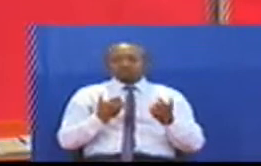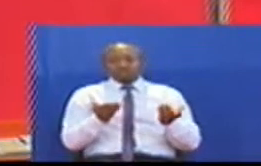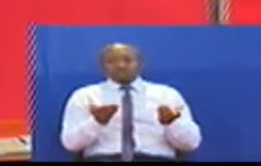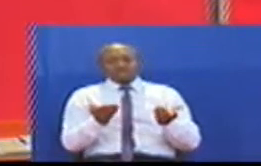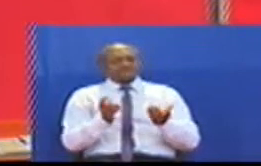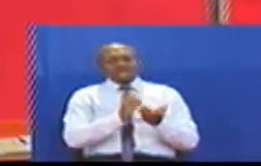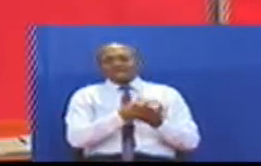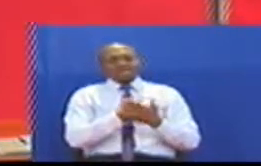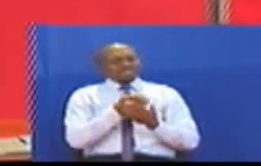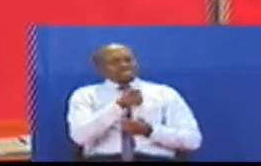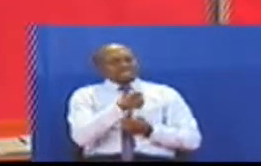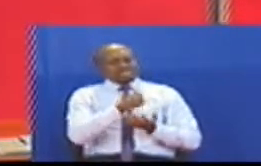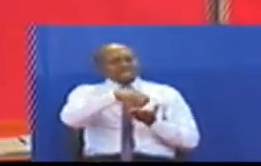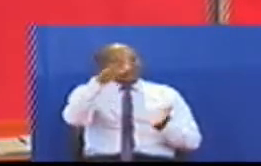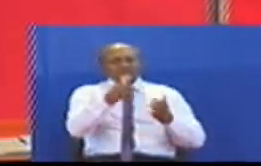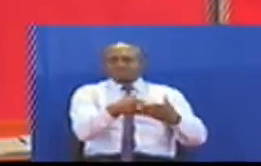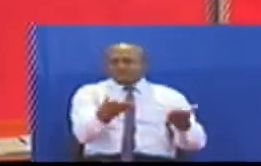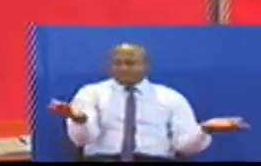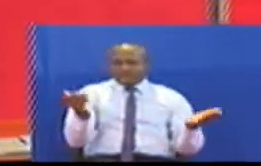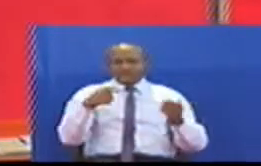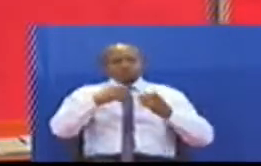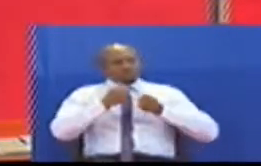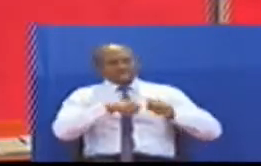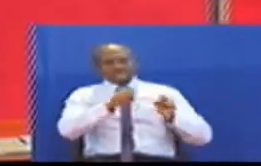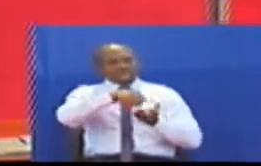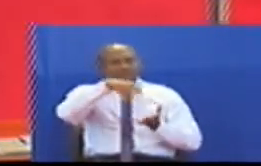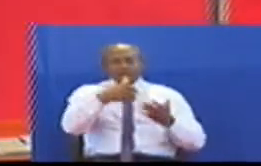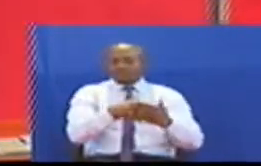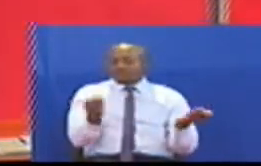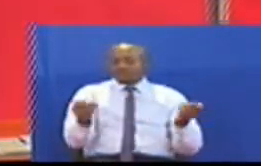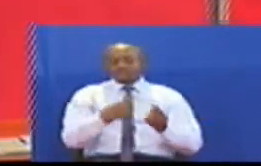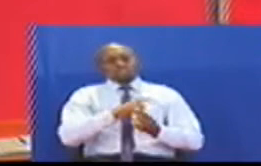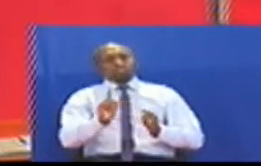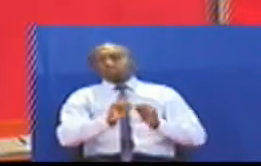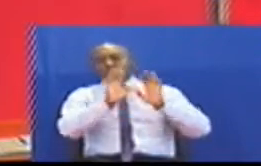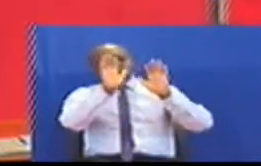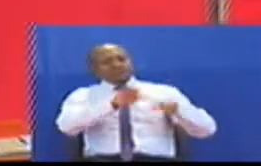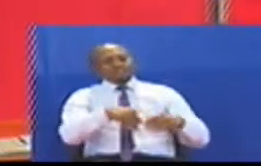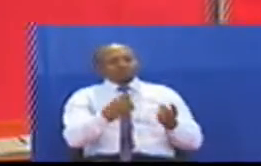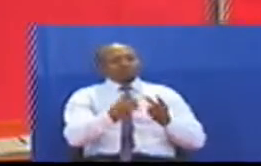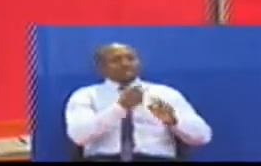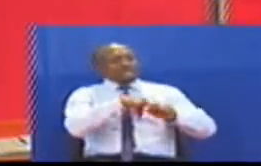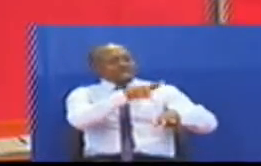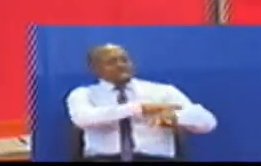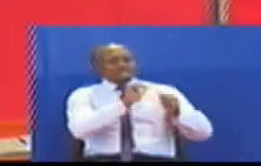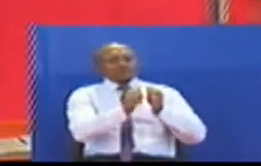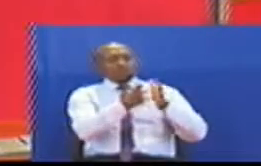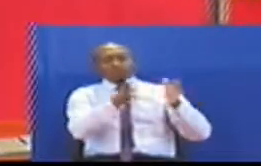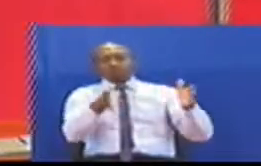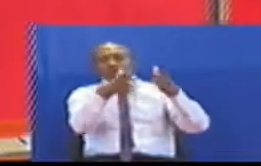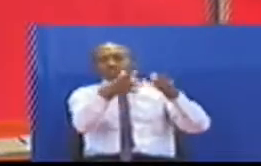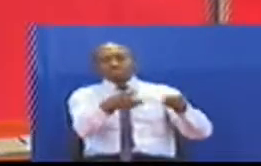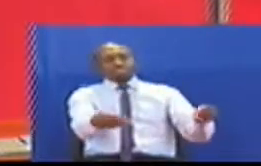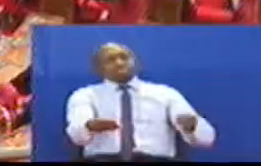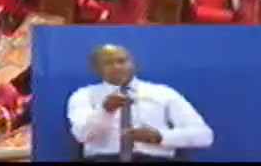wala halitugharimu chochote katika kulitekeleza kuliko kuacha ile rasilimali kubwa inaendelea kupotelea